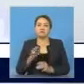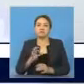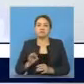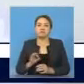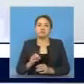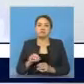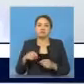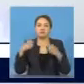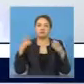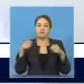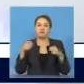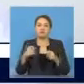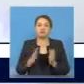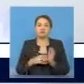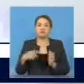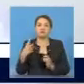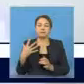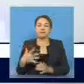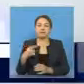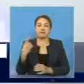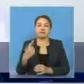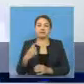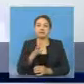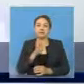87,8%. Розничная торговля –